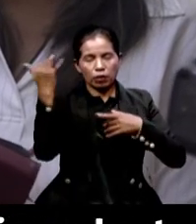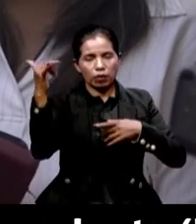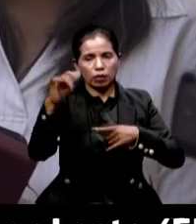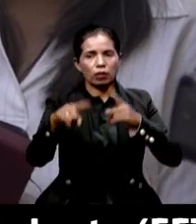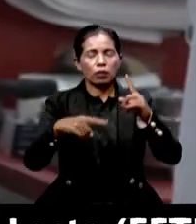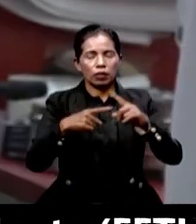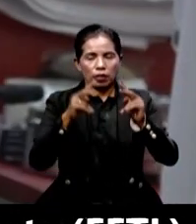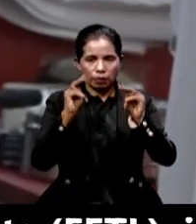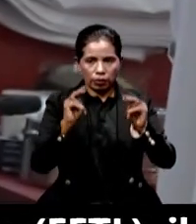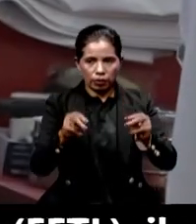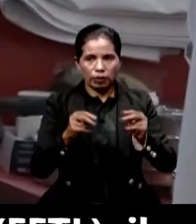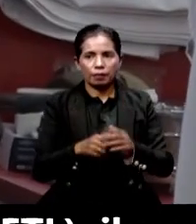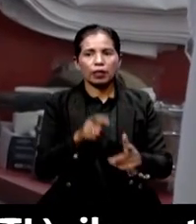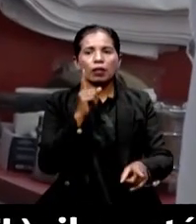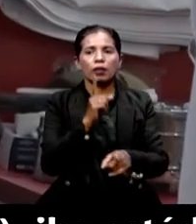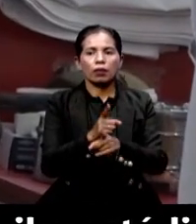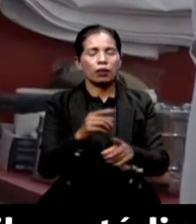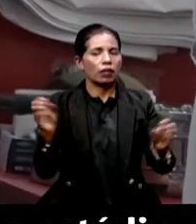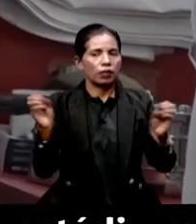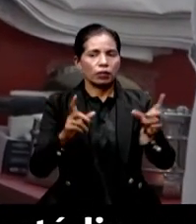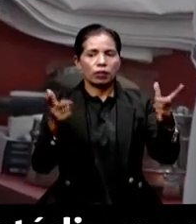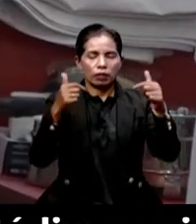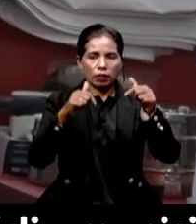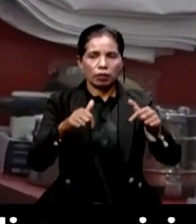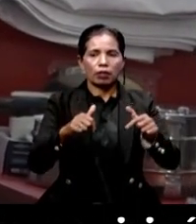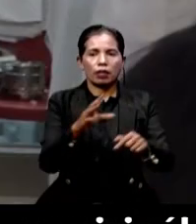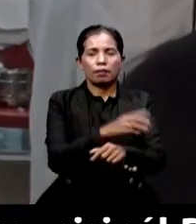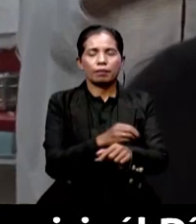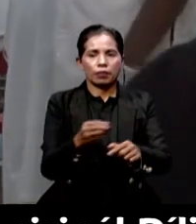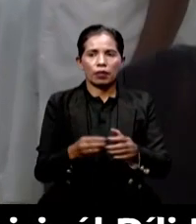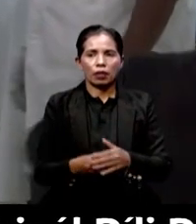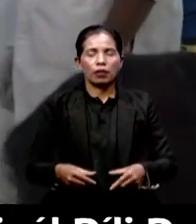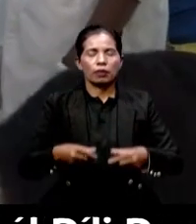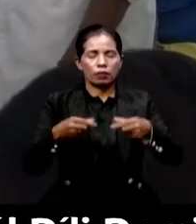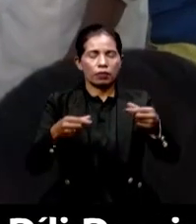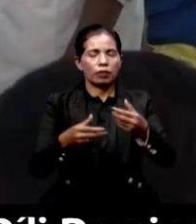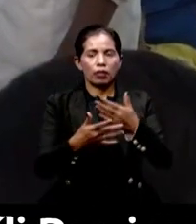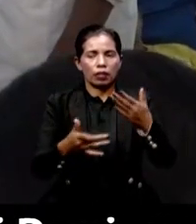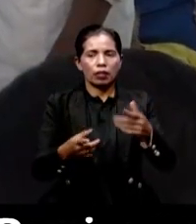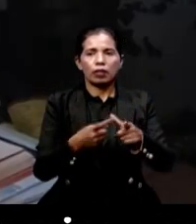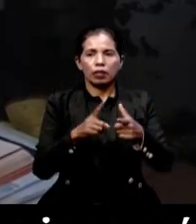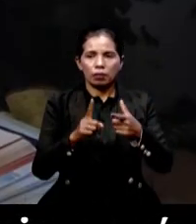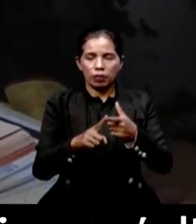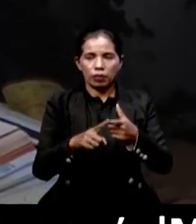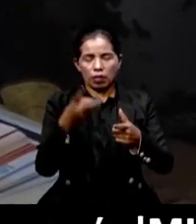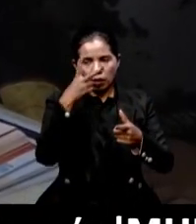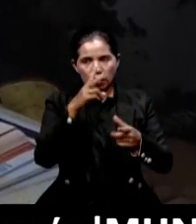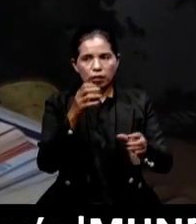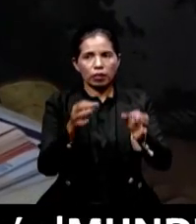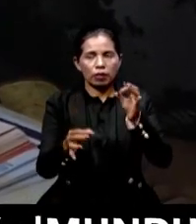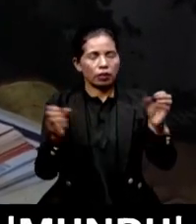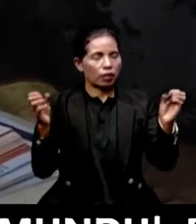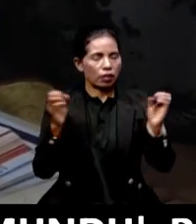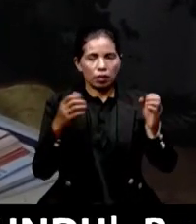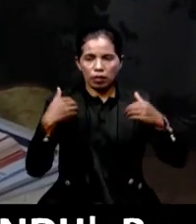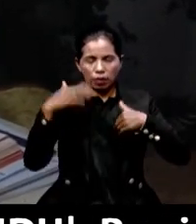kwatu nesesita. Claro que la voz de mai automaticamente ofereces la depois de hal screening karek sira la ia problema